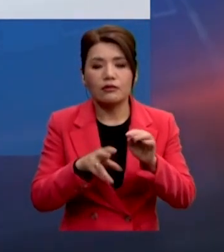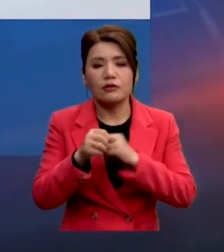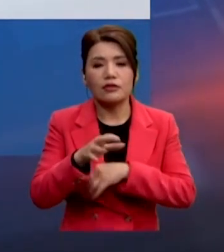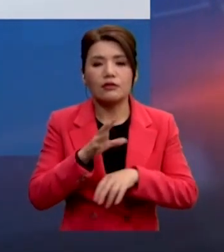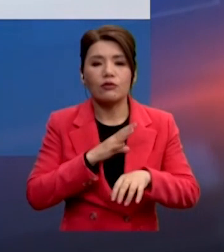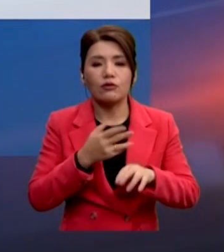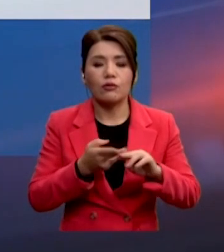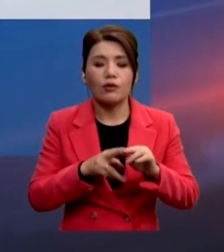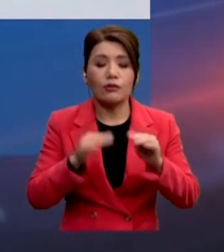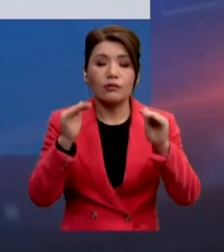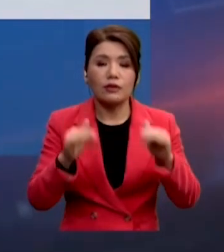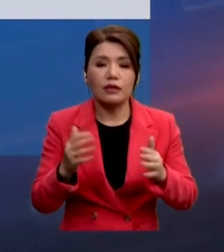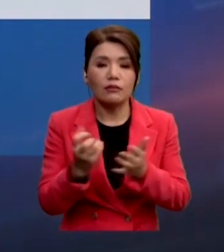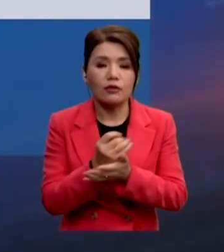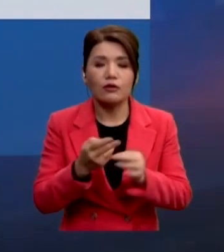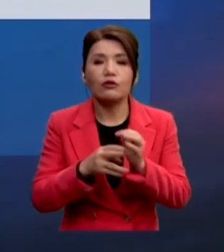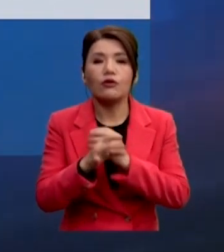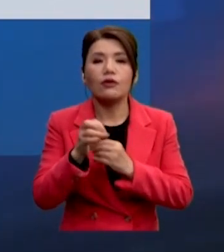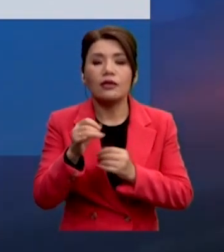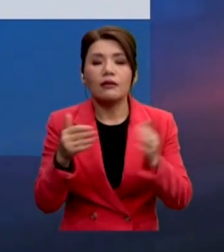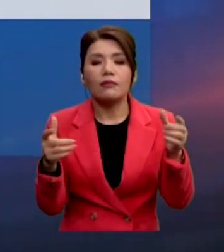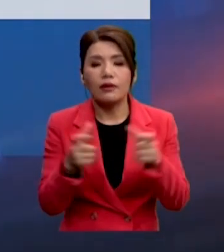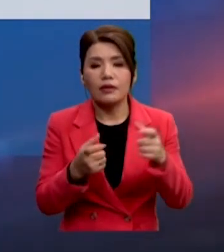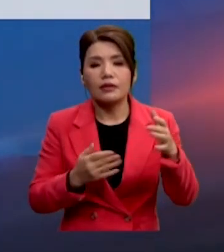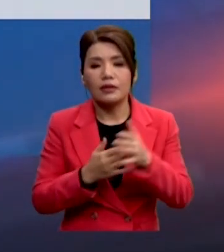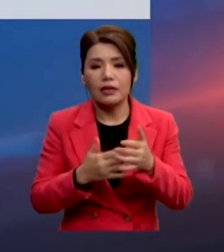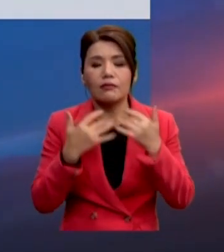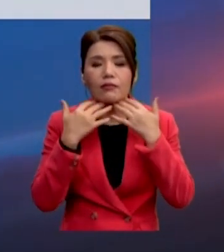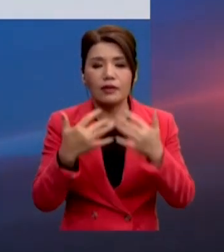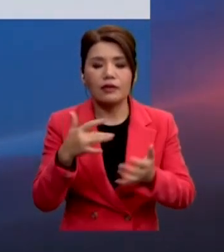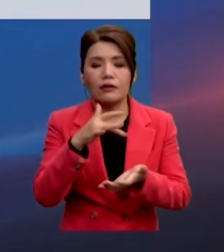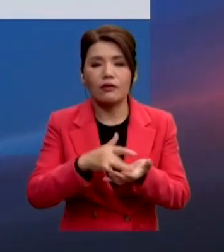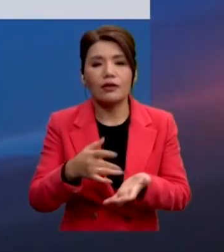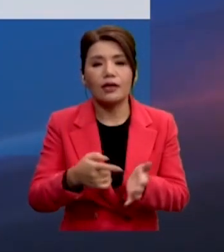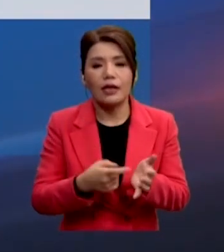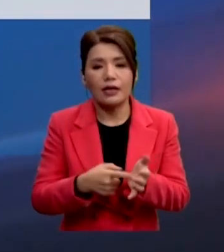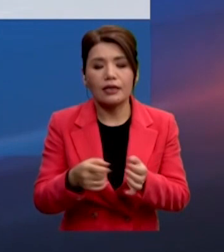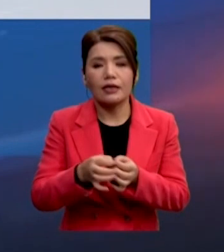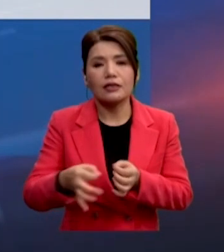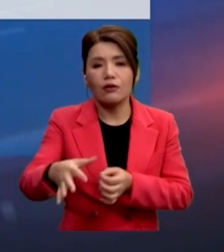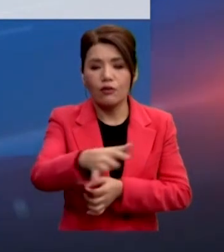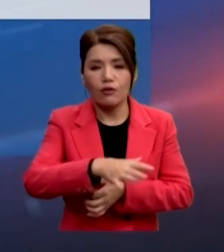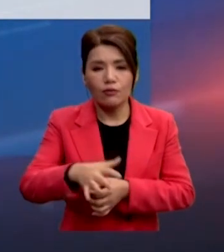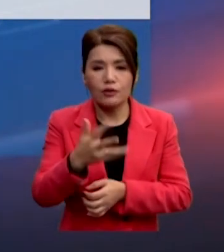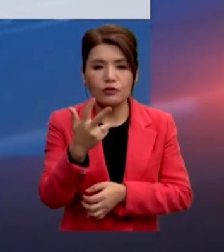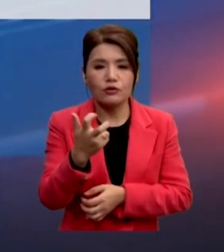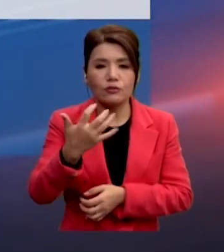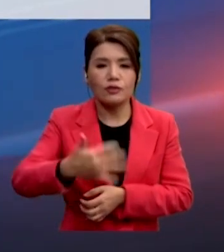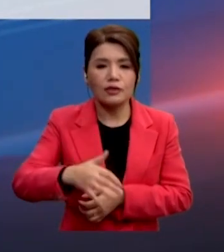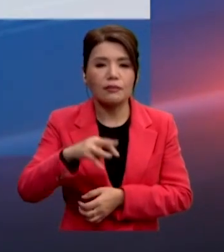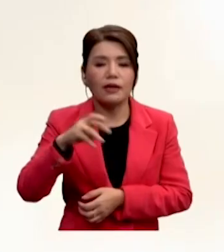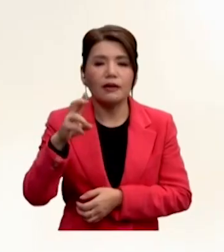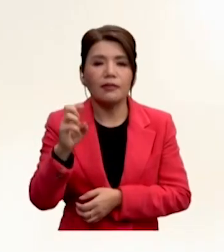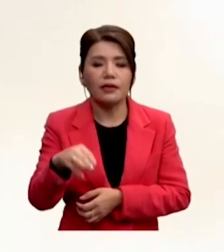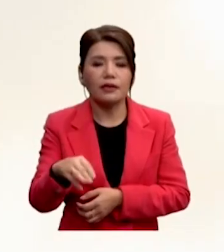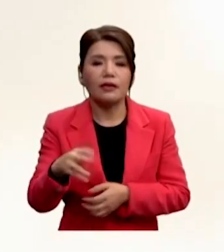электростанциях. Ввиду снижения выработки введены ограничения по промышленным потребителям города Караганда и Карагандинской области порядка 350